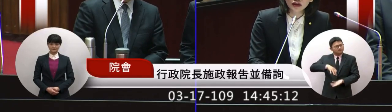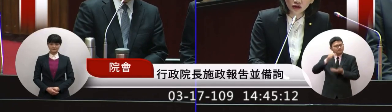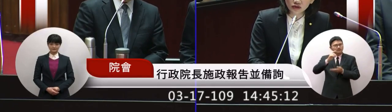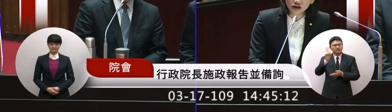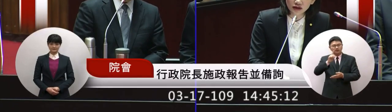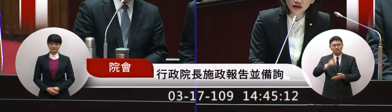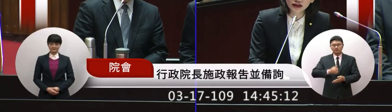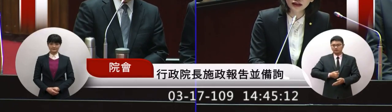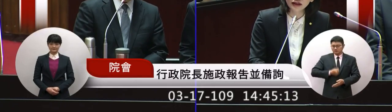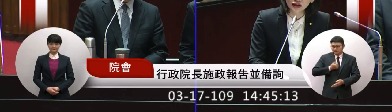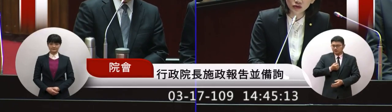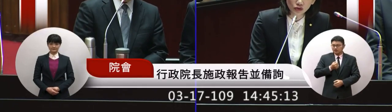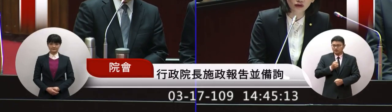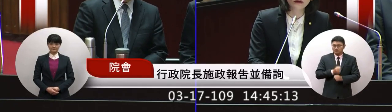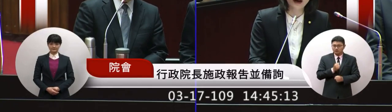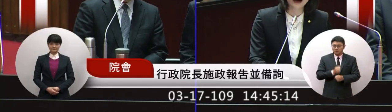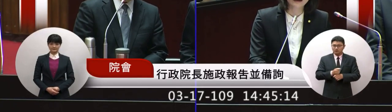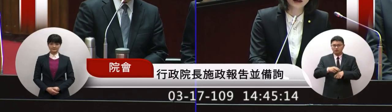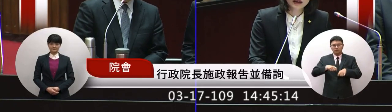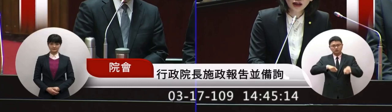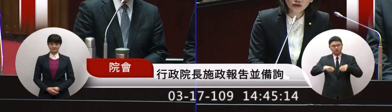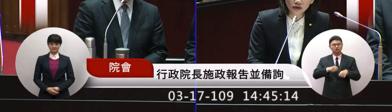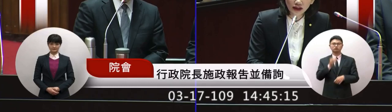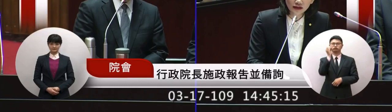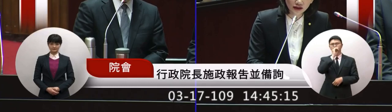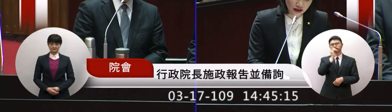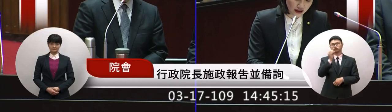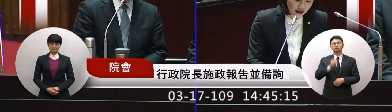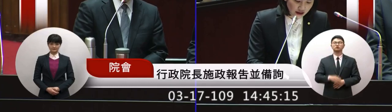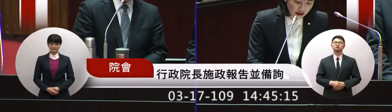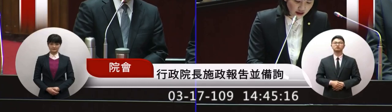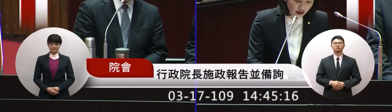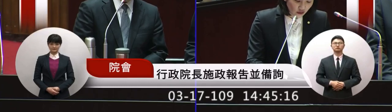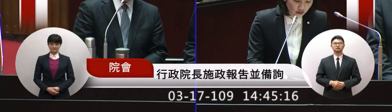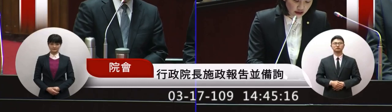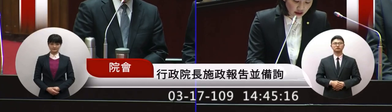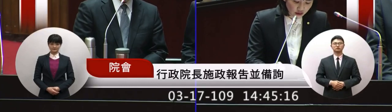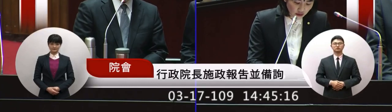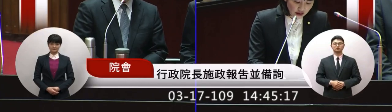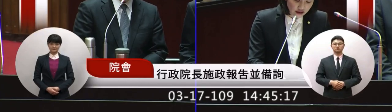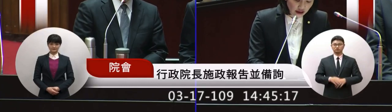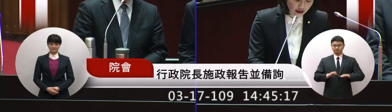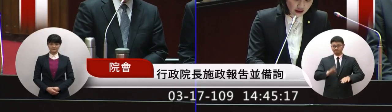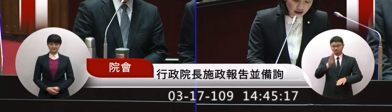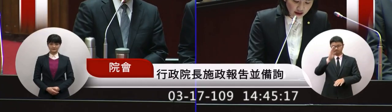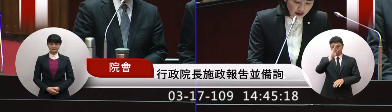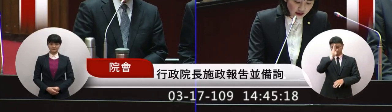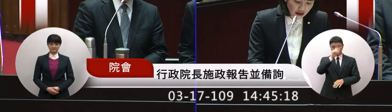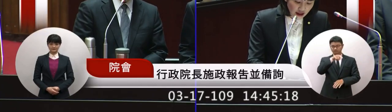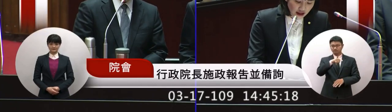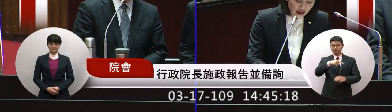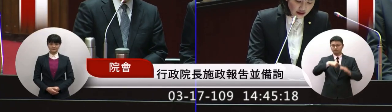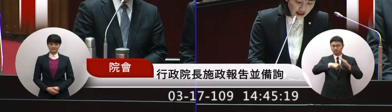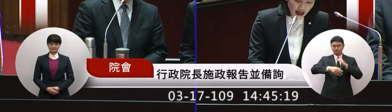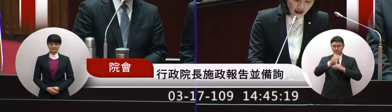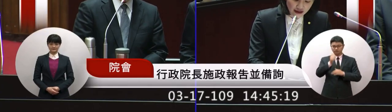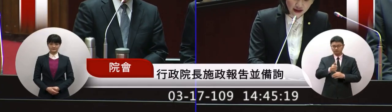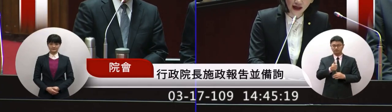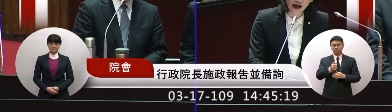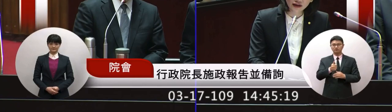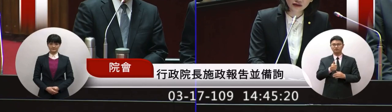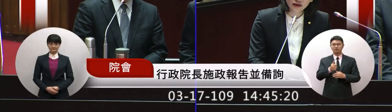体又实际的做法哦。那我在这里也请我们的院长可以